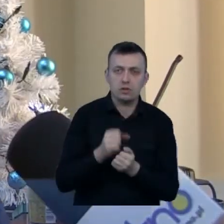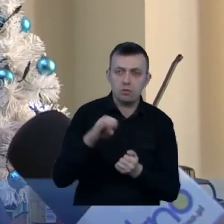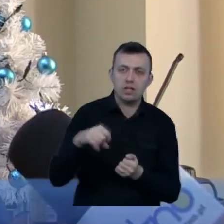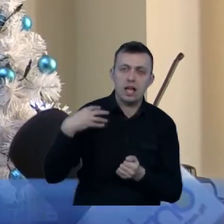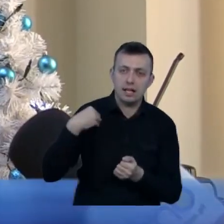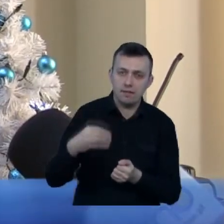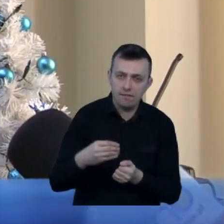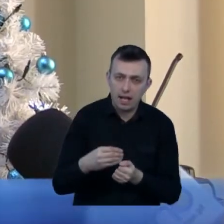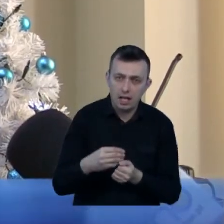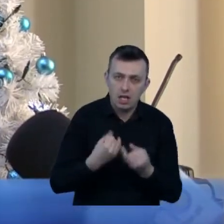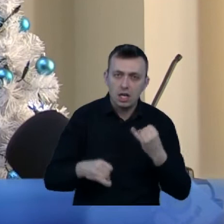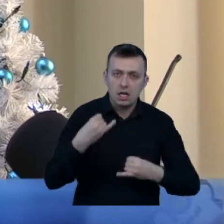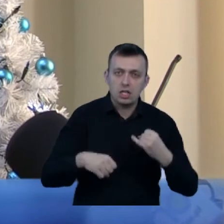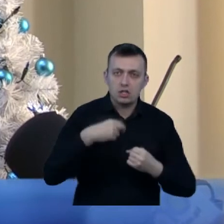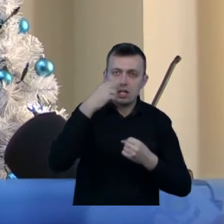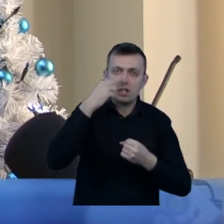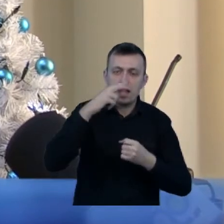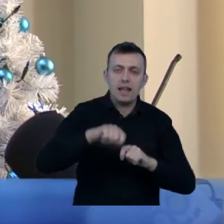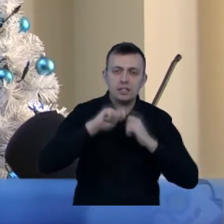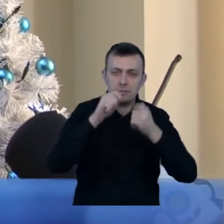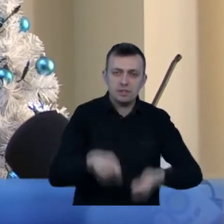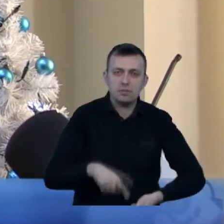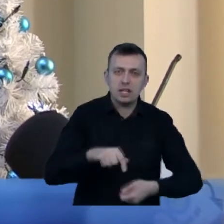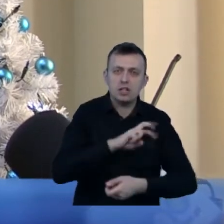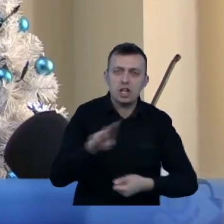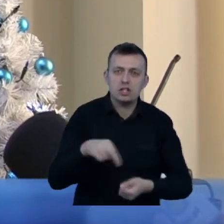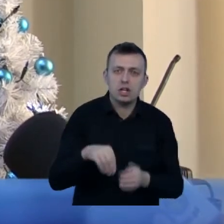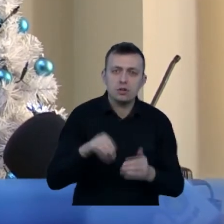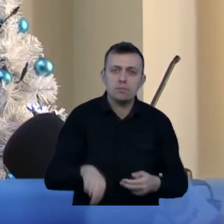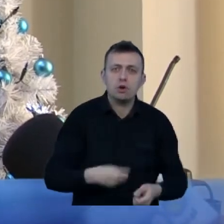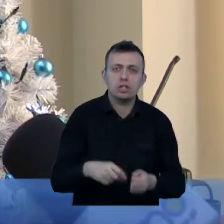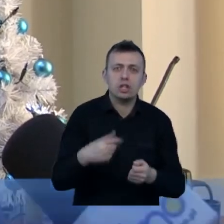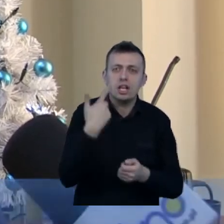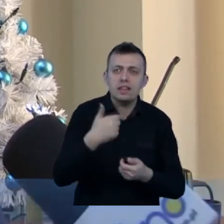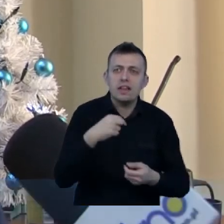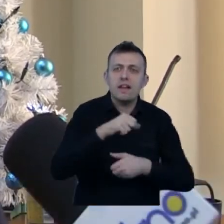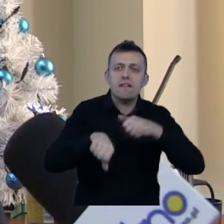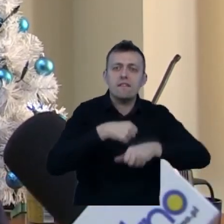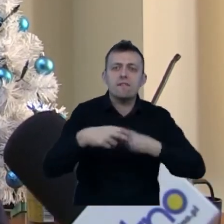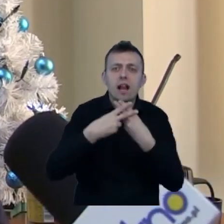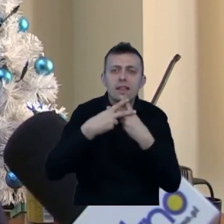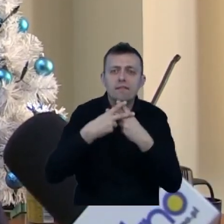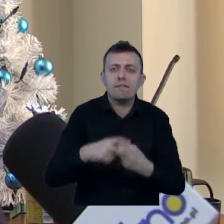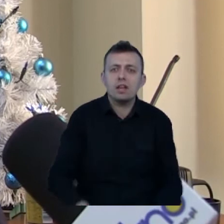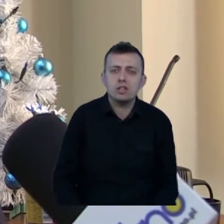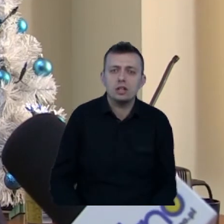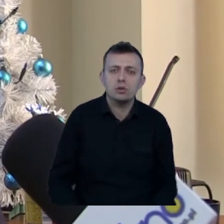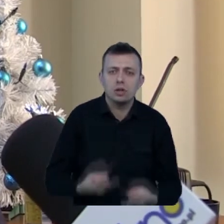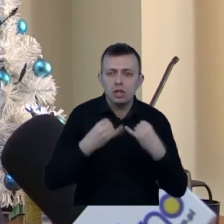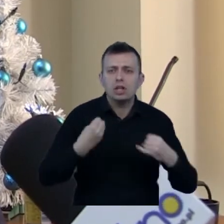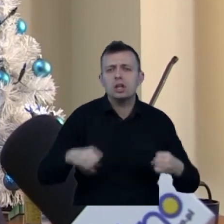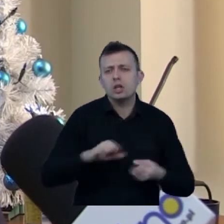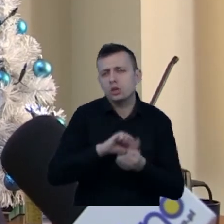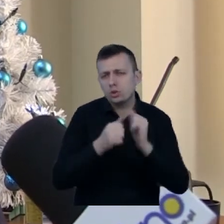Sprzedaż niepełnoletnim fajerwerków lub petard jest przestępstwem i każdy, kto dopuszcza się takiego czynu, podlega karze grzywny, ograniczenia wolności